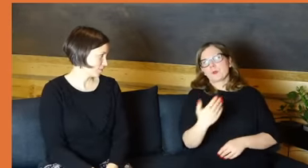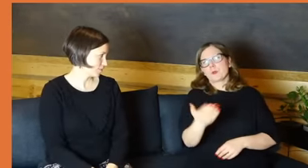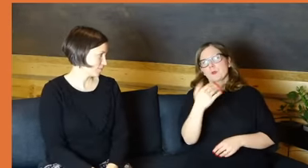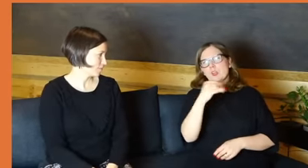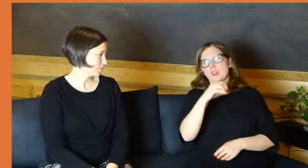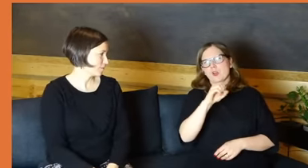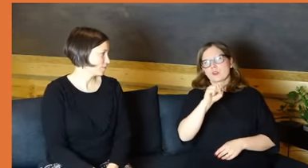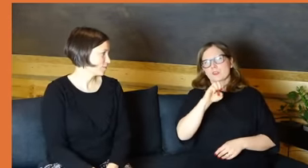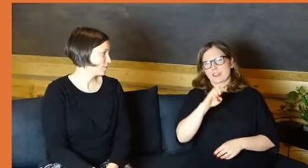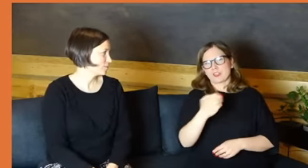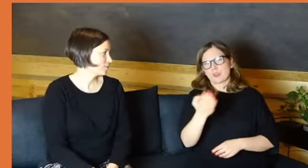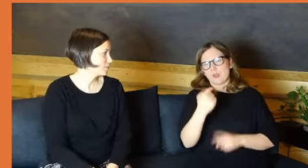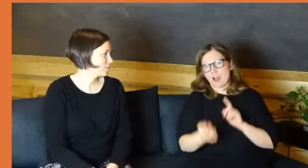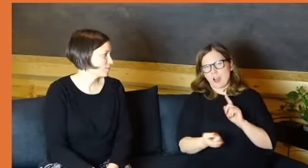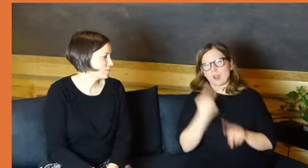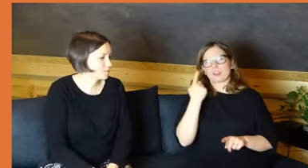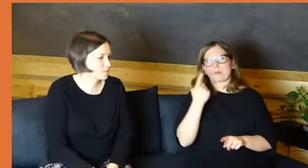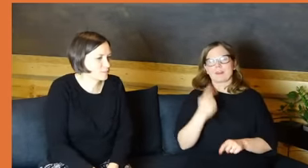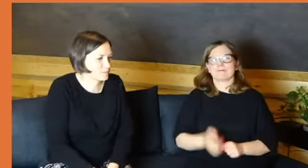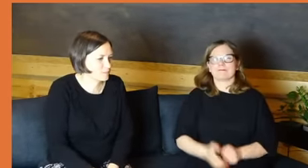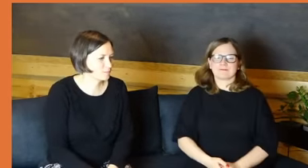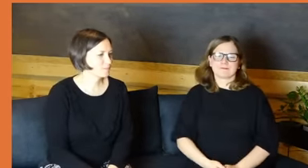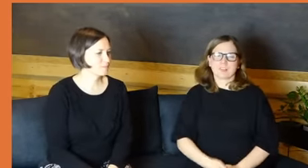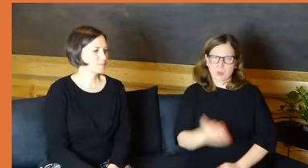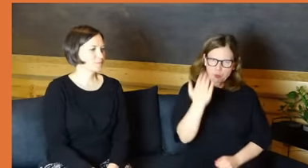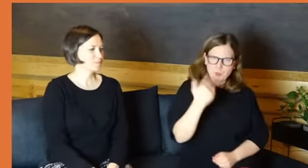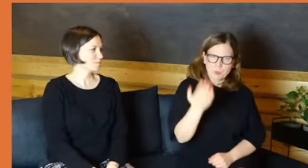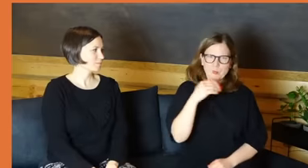Okay. Tuohan Antti sinäkin. Joo. Tuttu.